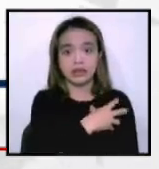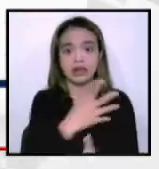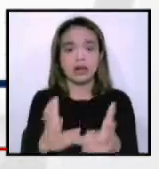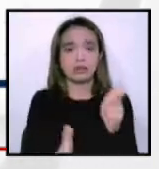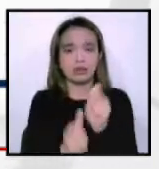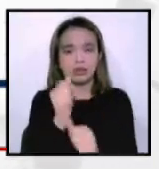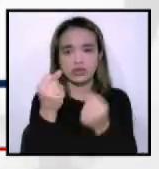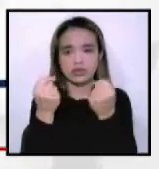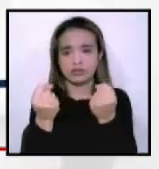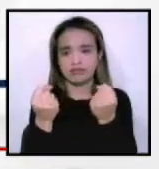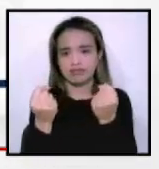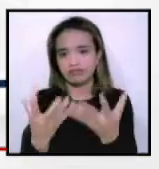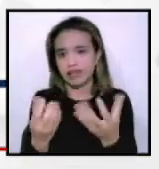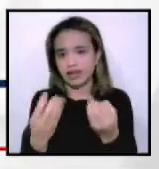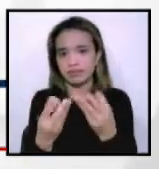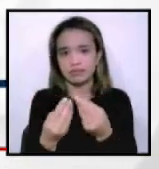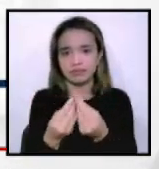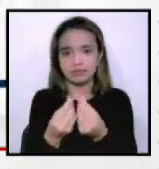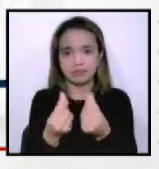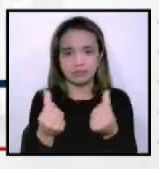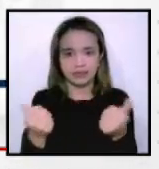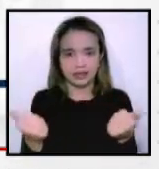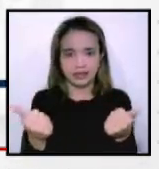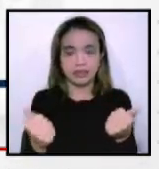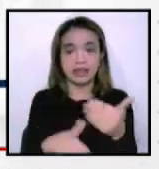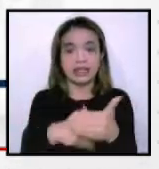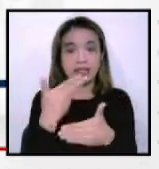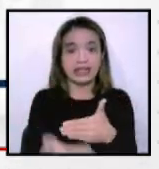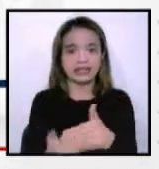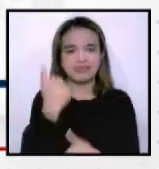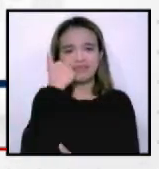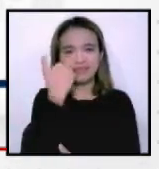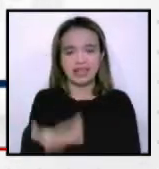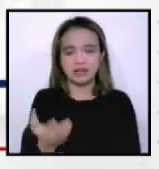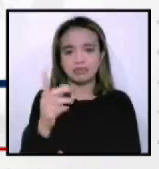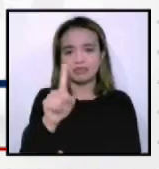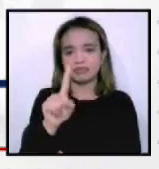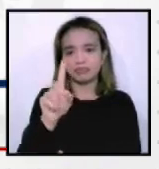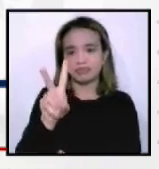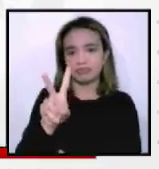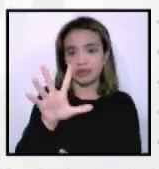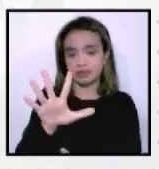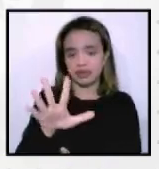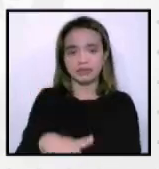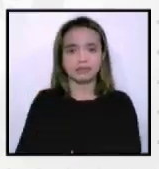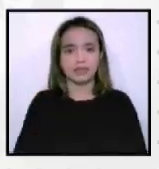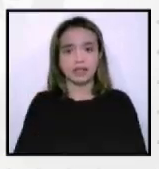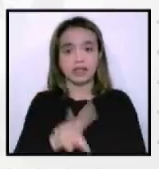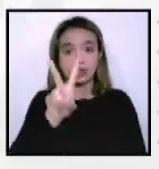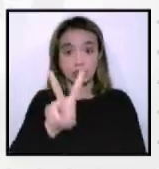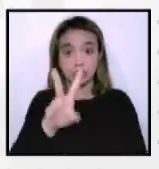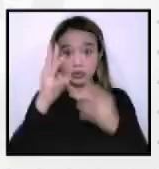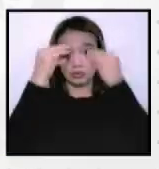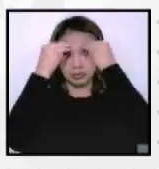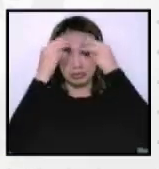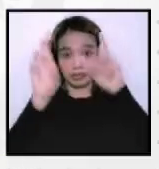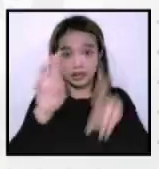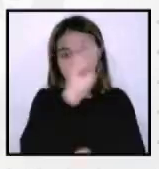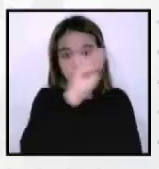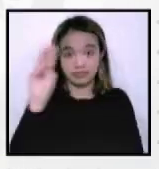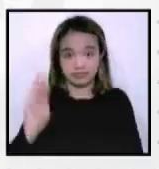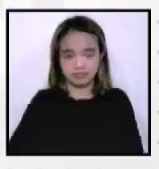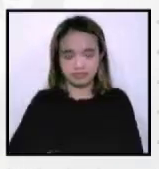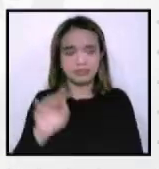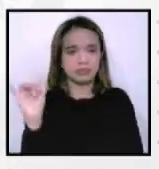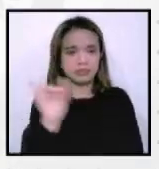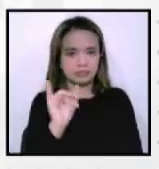mga nagkasakit ang namatay. Samantala, 2 alkalde sa Metro Manila nang positibo rin sa COVID-19.